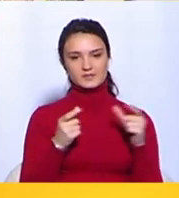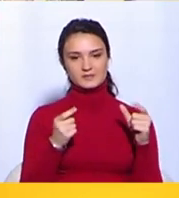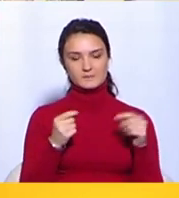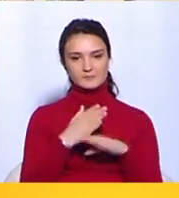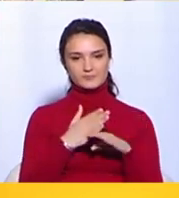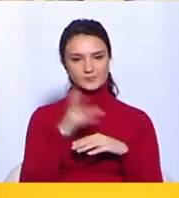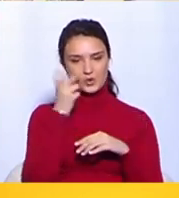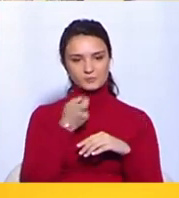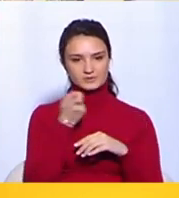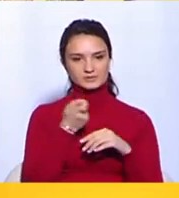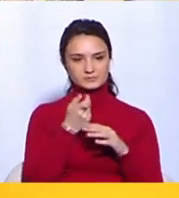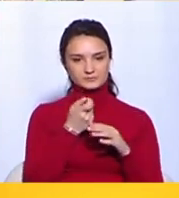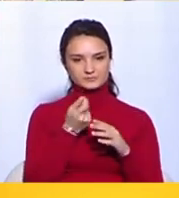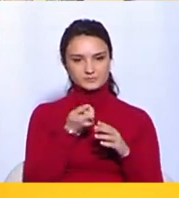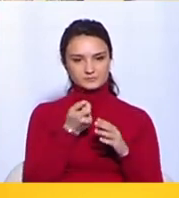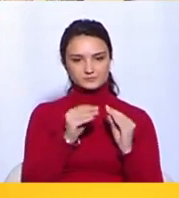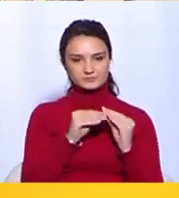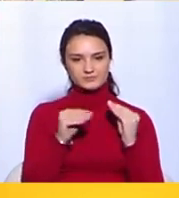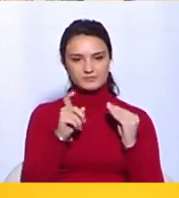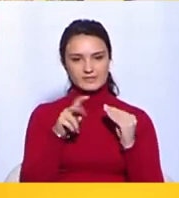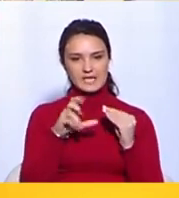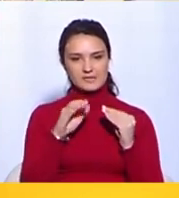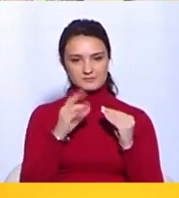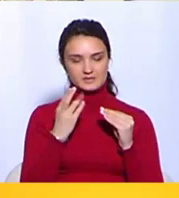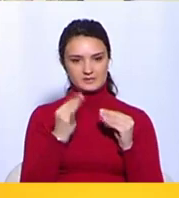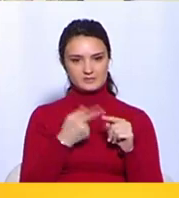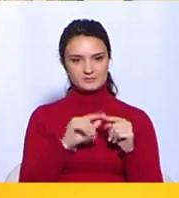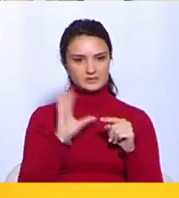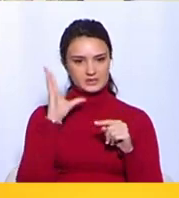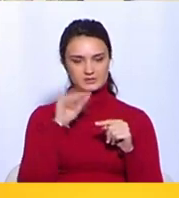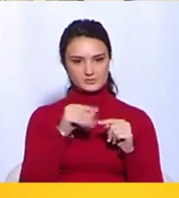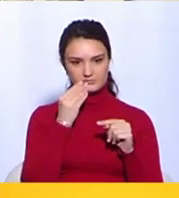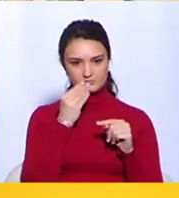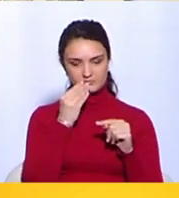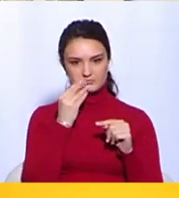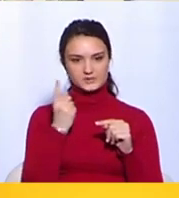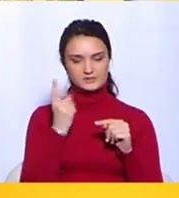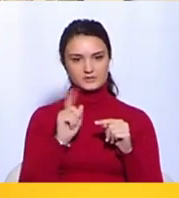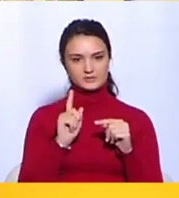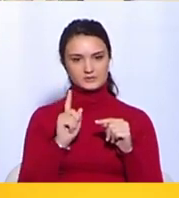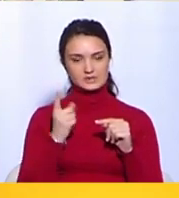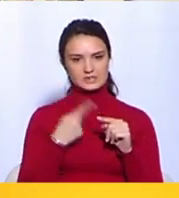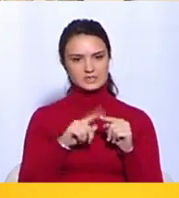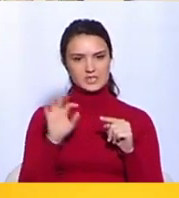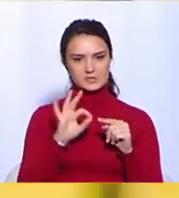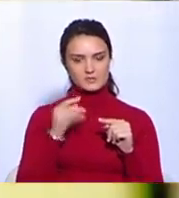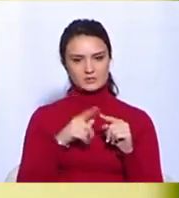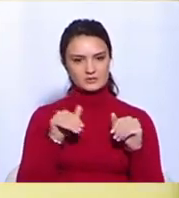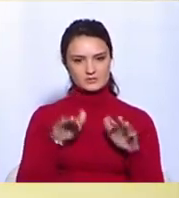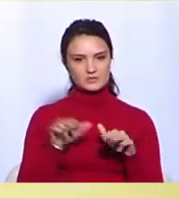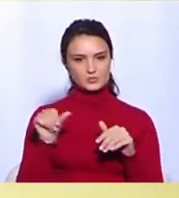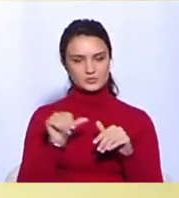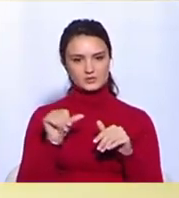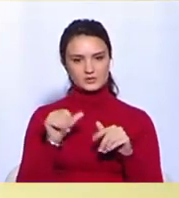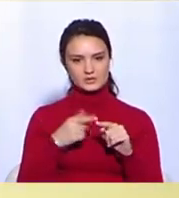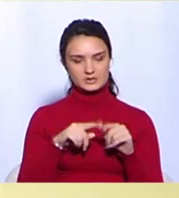გაღვივებული ხორბლისგან მომზადებული მასის გამოყენებას და მთელი დღეც კი გავატაროთ. პირველი, რის გამოც ასეთი გადაწყვეტილება